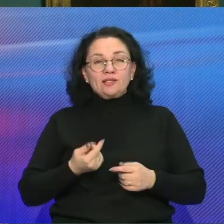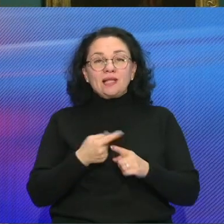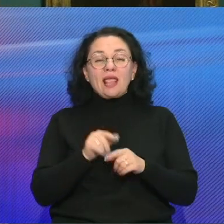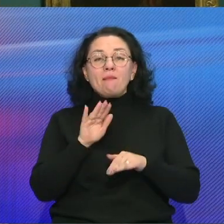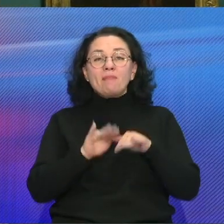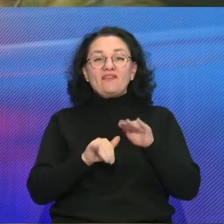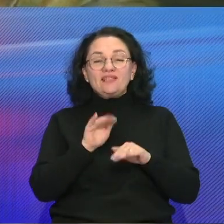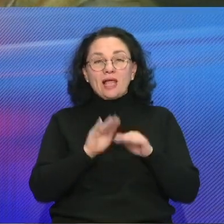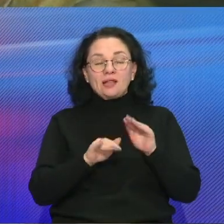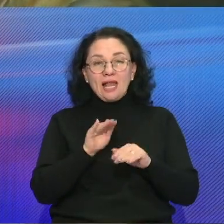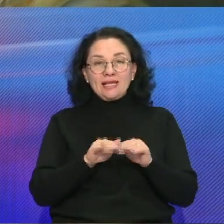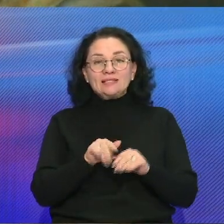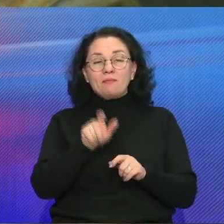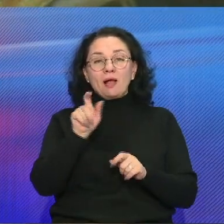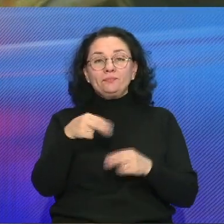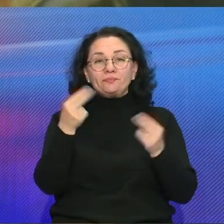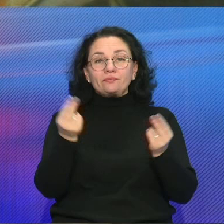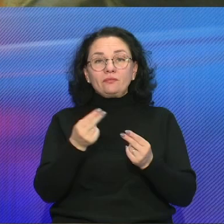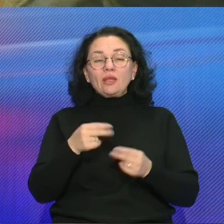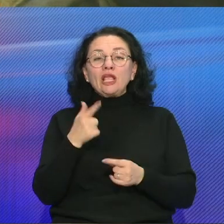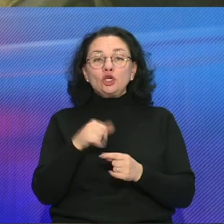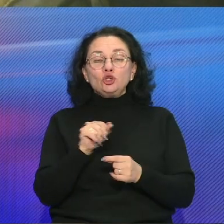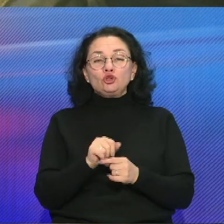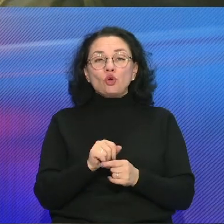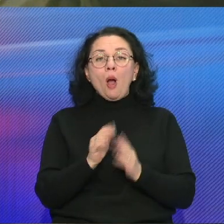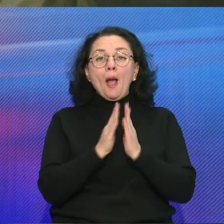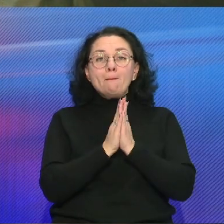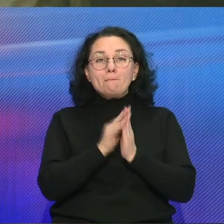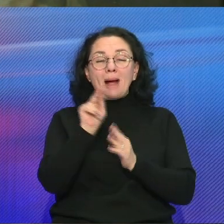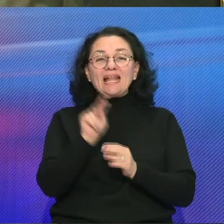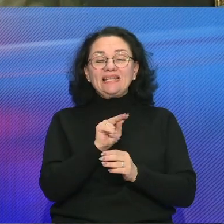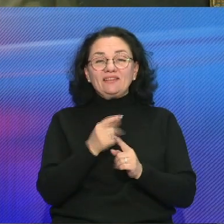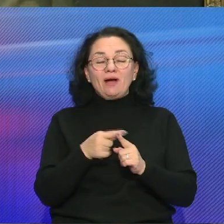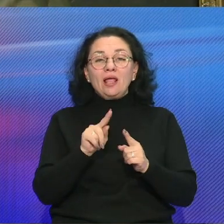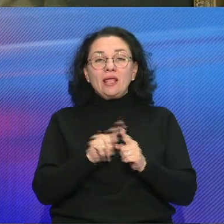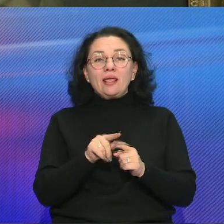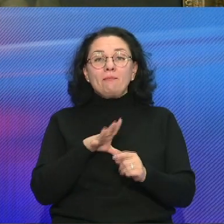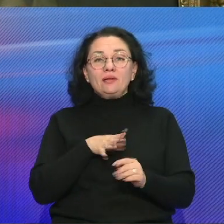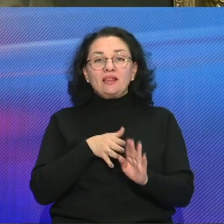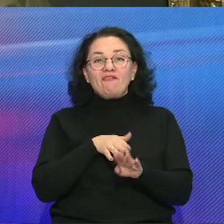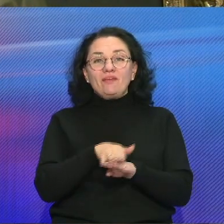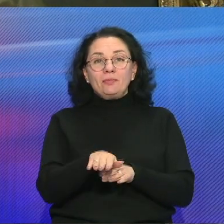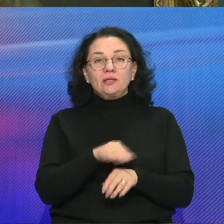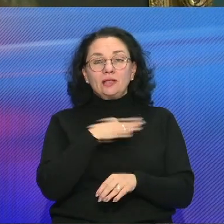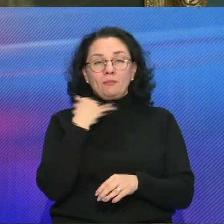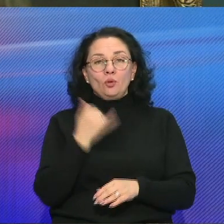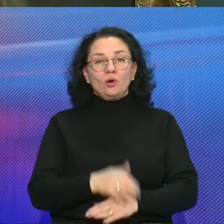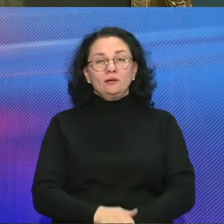прафесіяналізм рэстаўратара, а яшчэ малітва. Да кожнага абраза за стагоддзі іх было вымаўлена шмат.